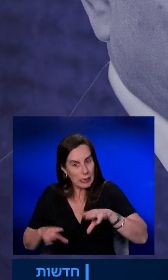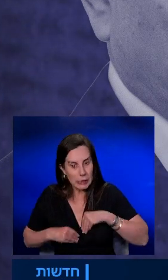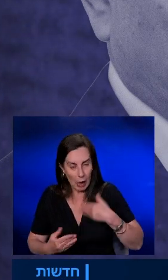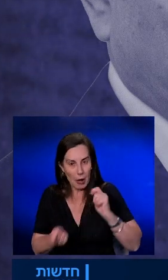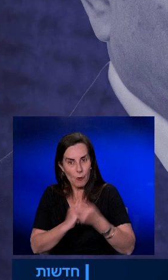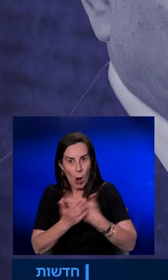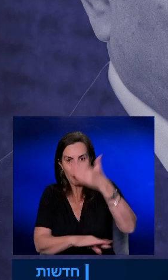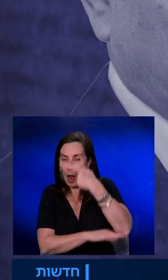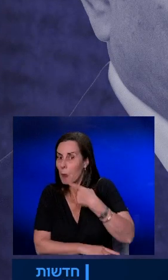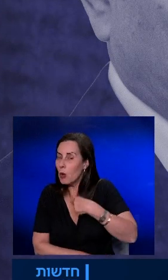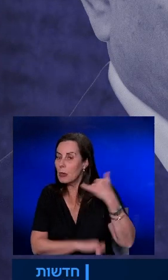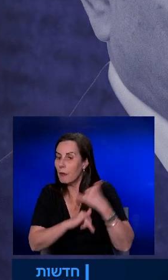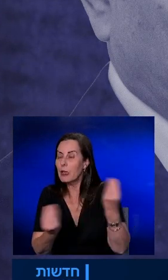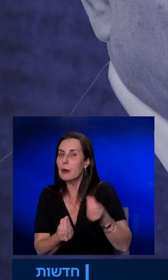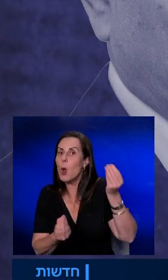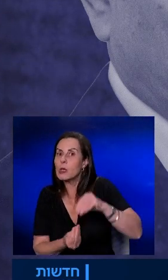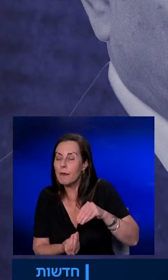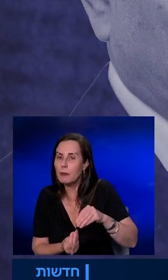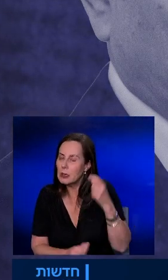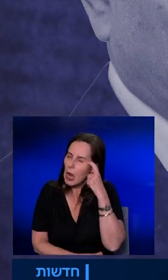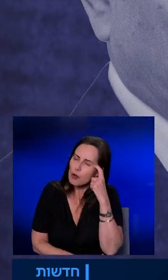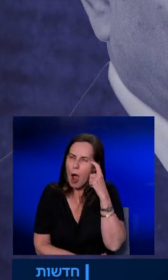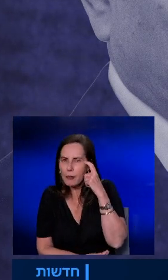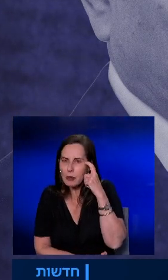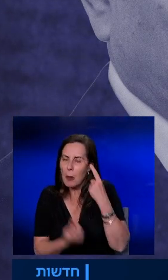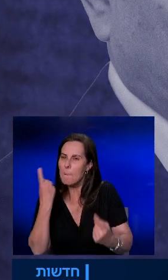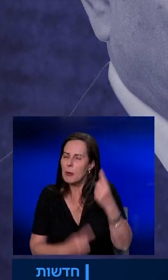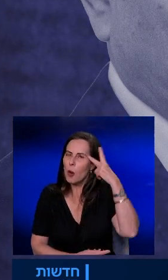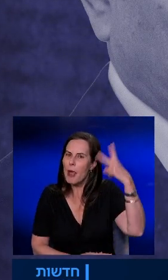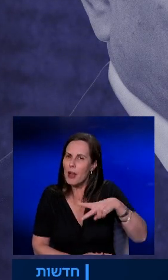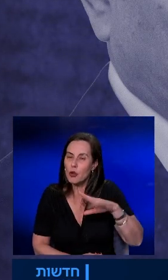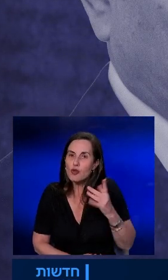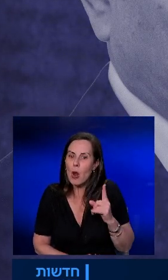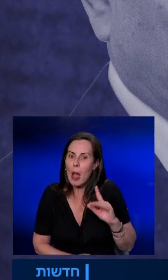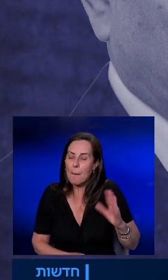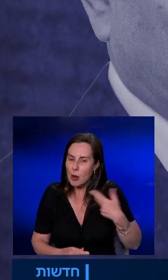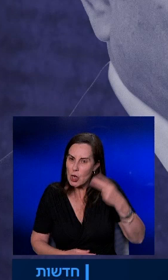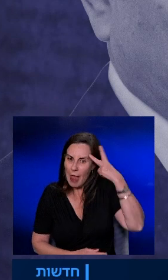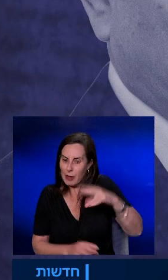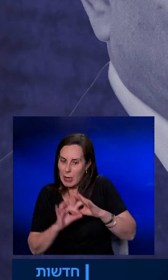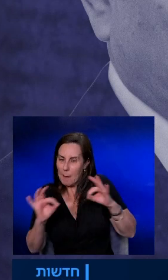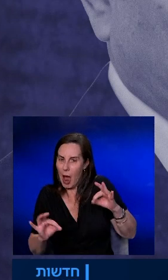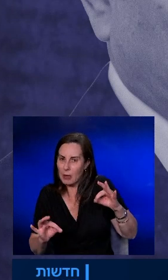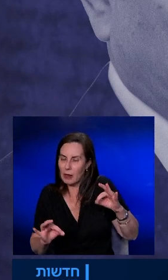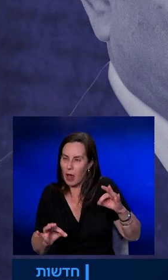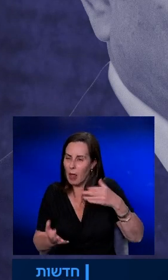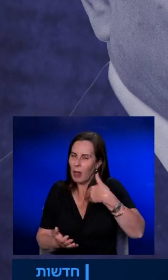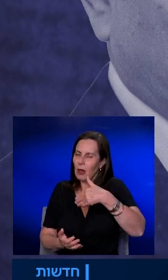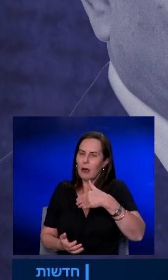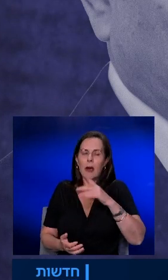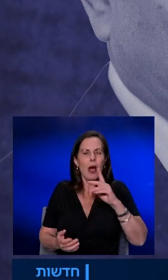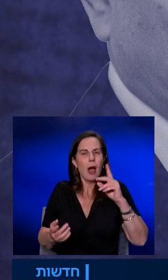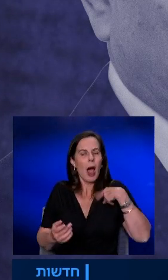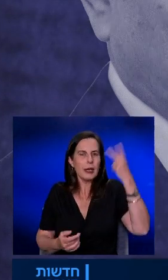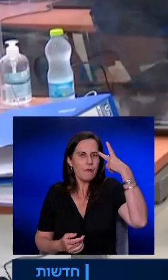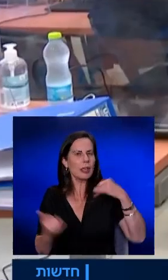מדינה ואמרו לי תביא דברים נוספים, חשבתי ופתאום הבנתי שאולי מה שפירשתי כתוריד ממני את אלוביץ', הפרשנות היא